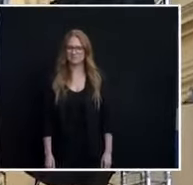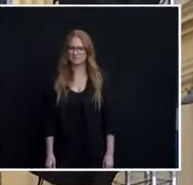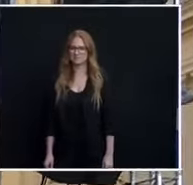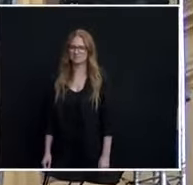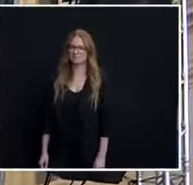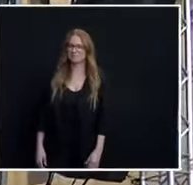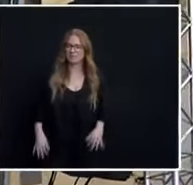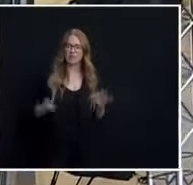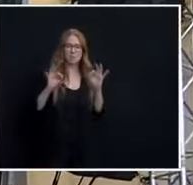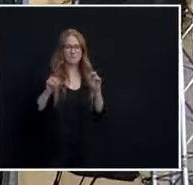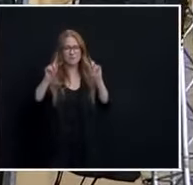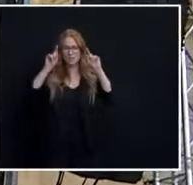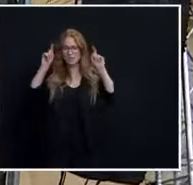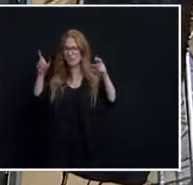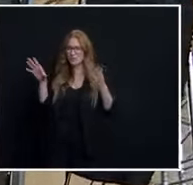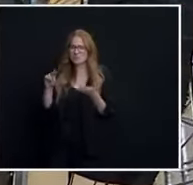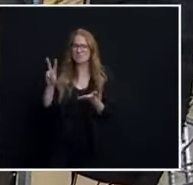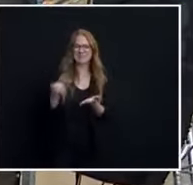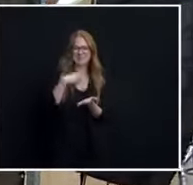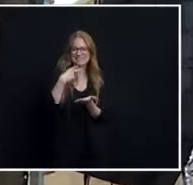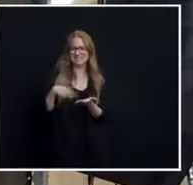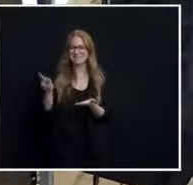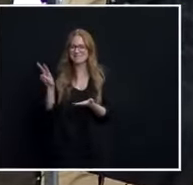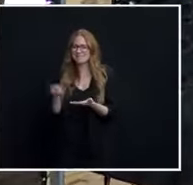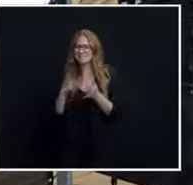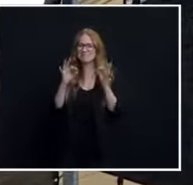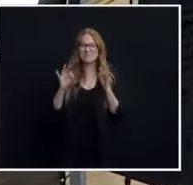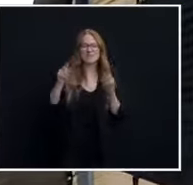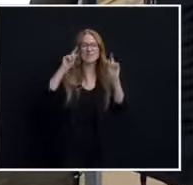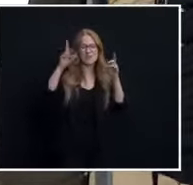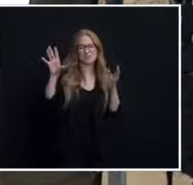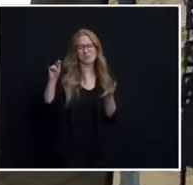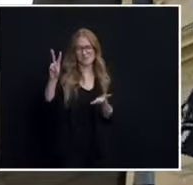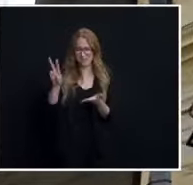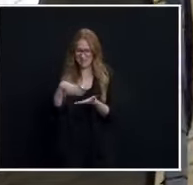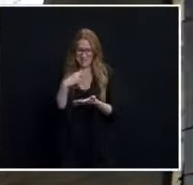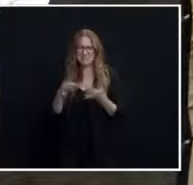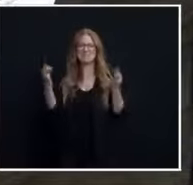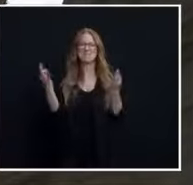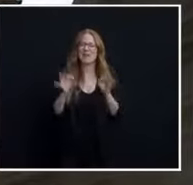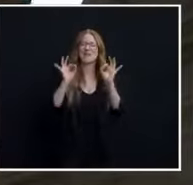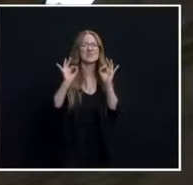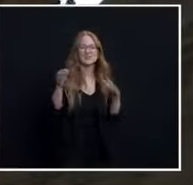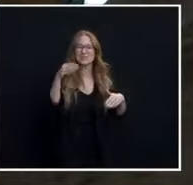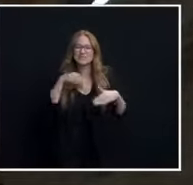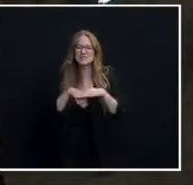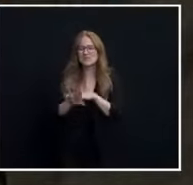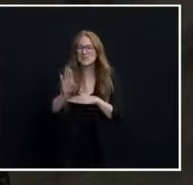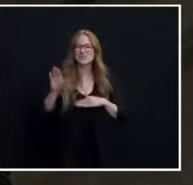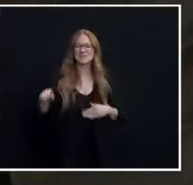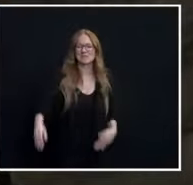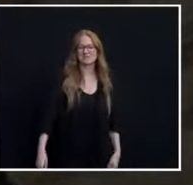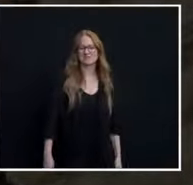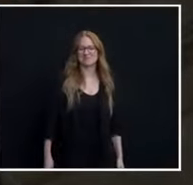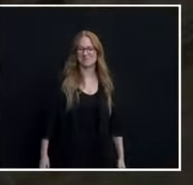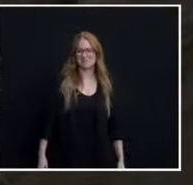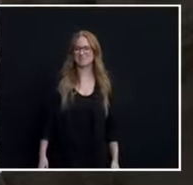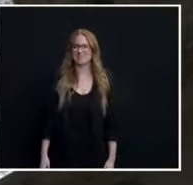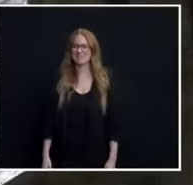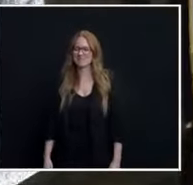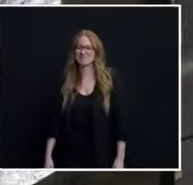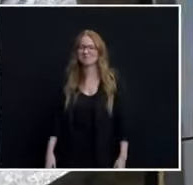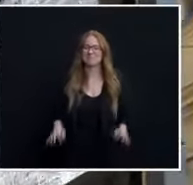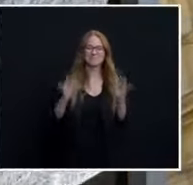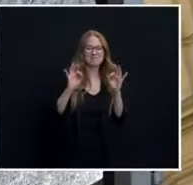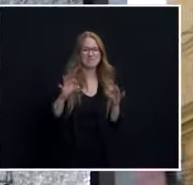Wanns mit dem David tanzt, wanns mit dem David tanzt, wanns du mit dem David tanzt, dann brachst du die Schuhe. Wanns du mit dem David